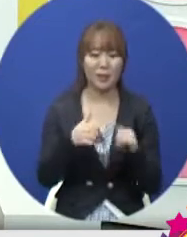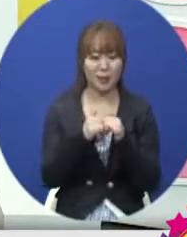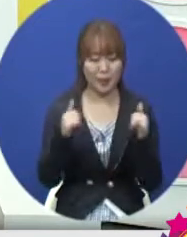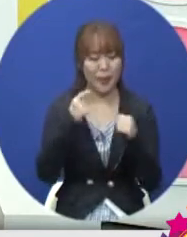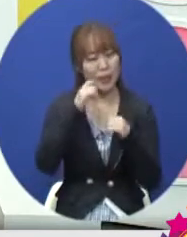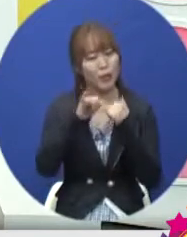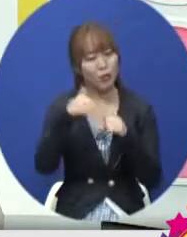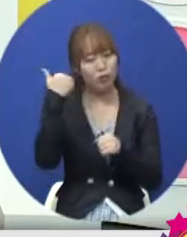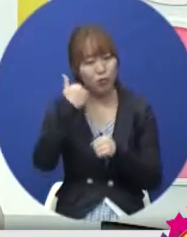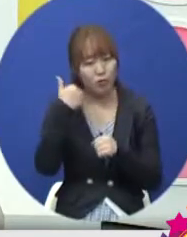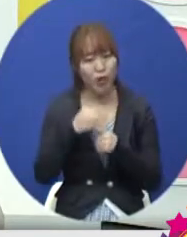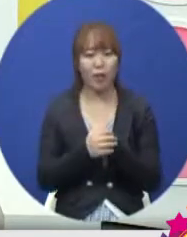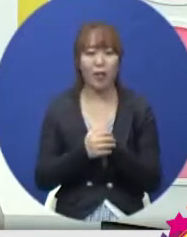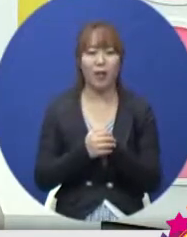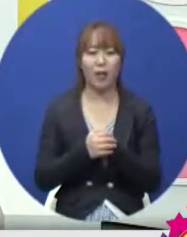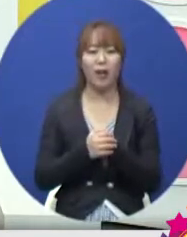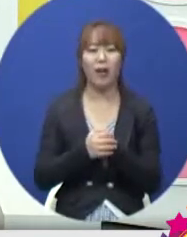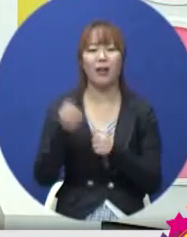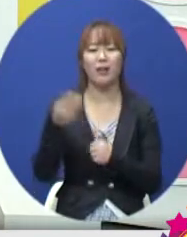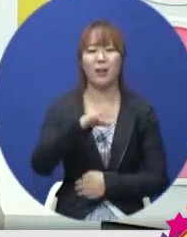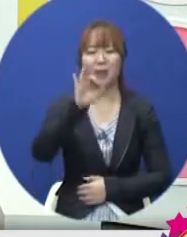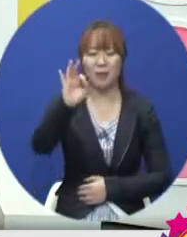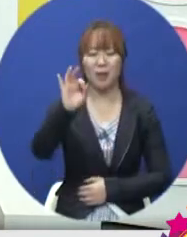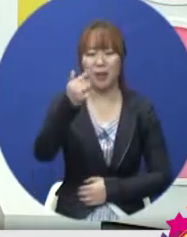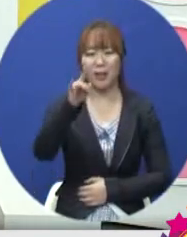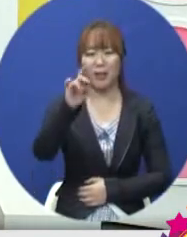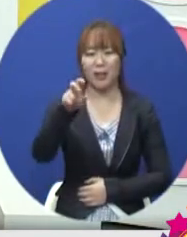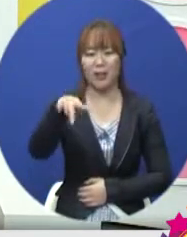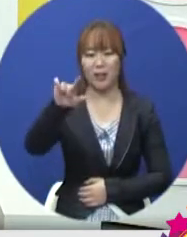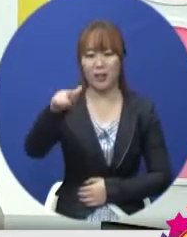네, 누구실까요? 자, 정답 10번